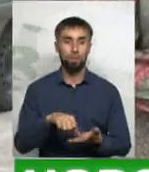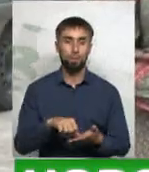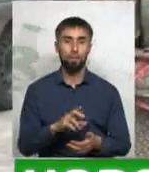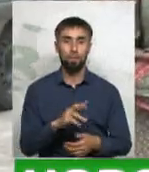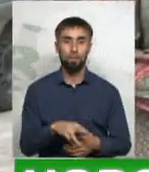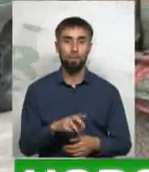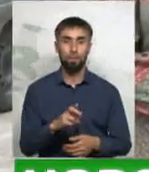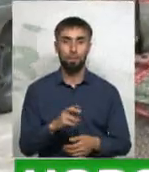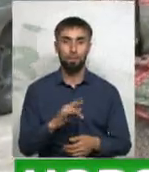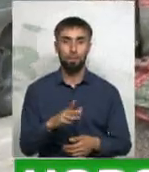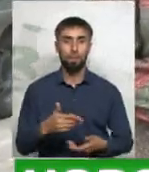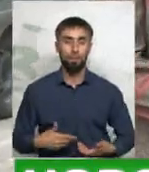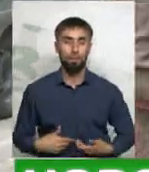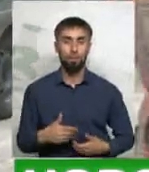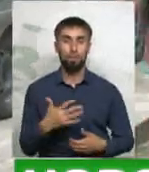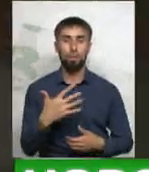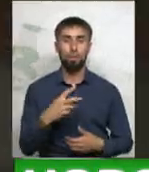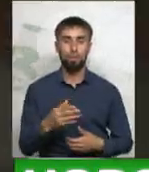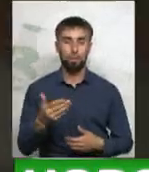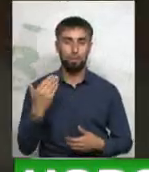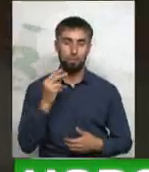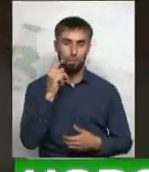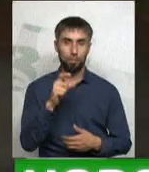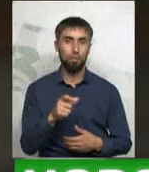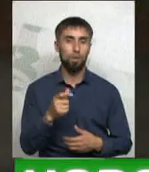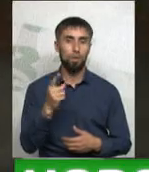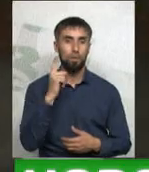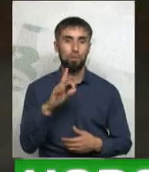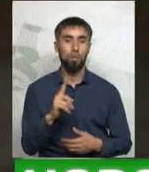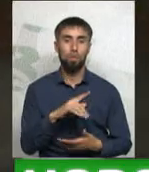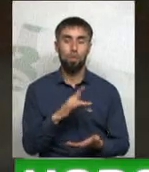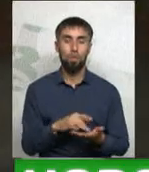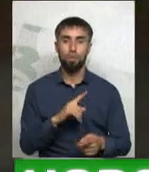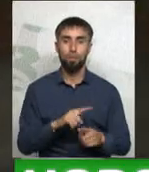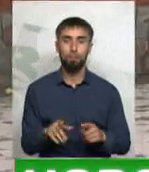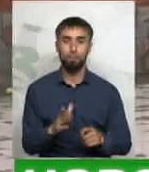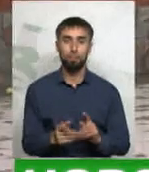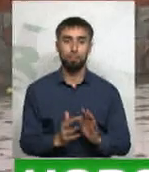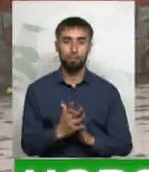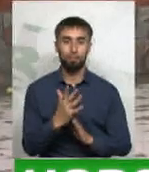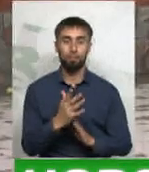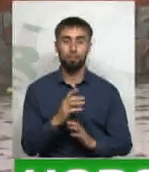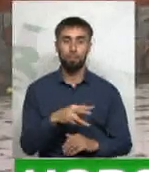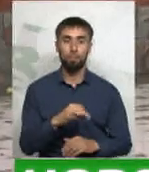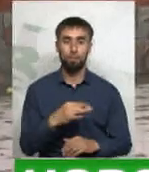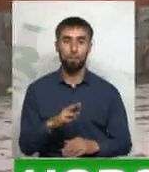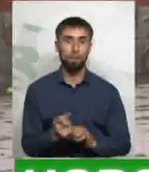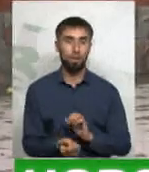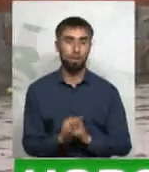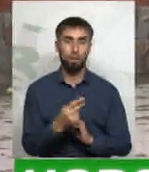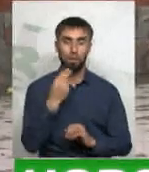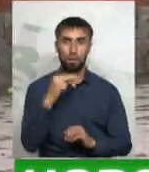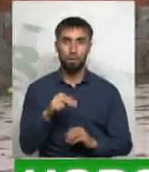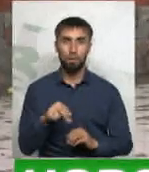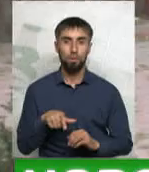Магомед Богатырев на этой улице живет более 50 лет. Мужчина тогда и не думал, что город так быстро будет расти, а на Моздокской появится